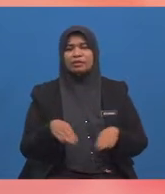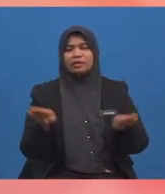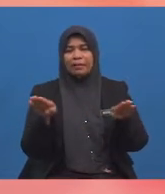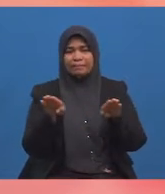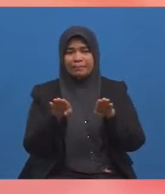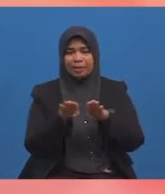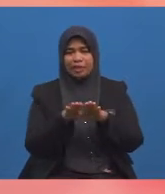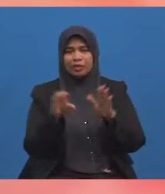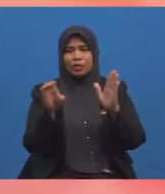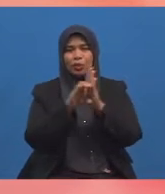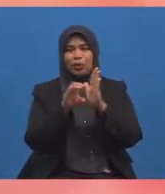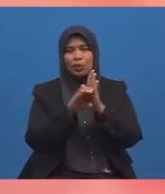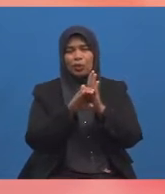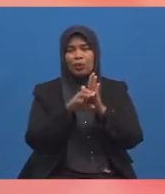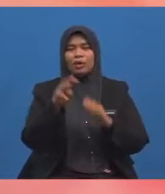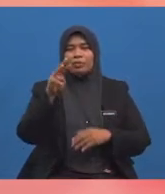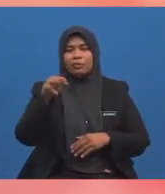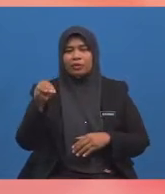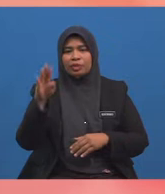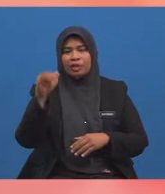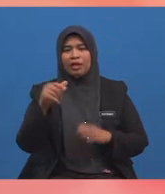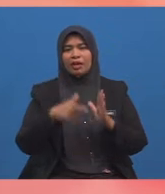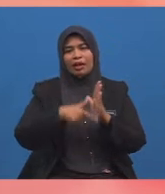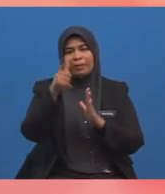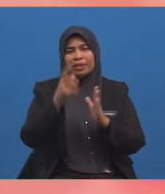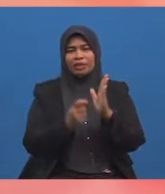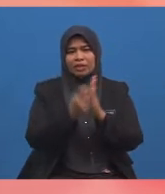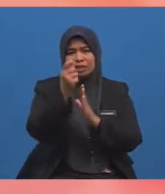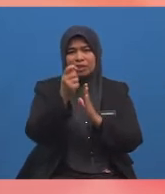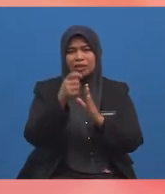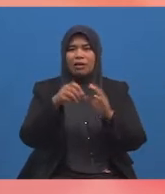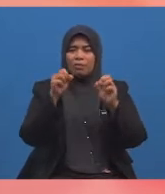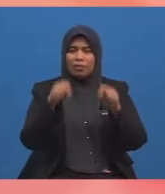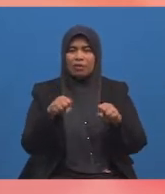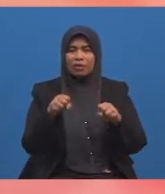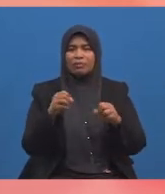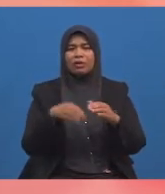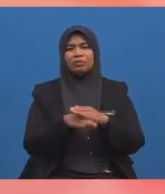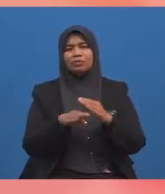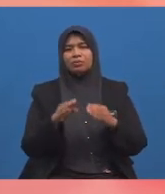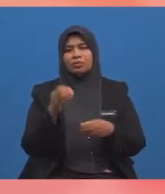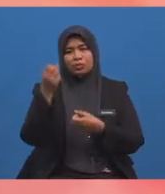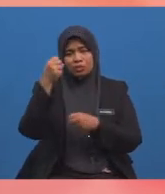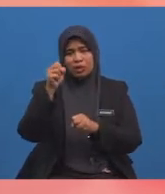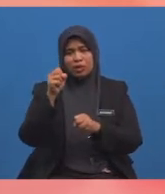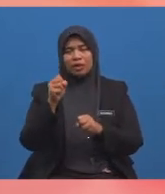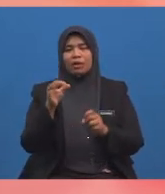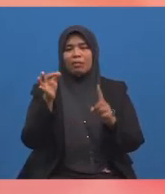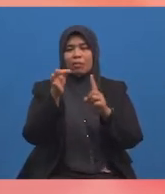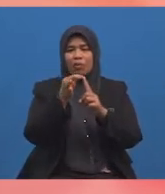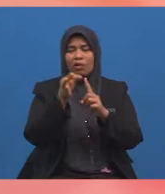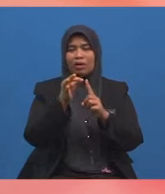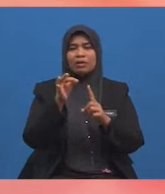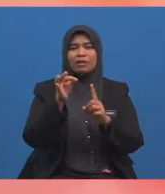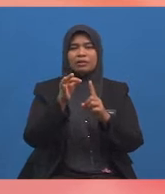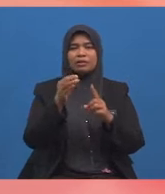lain-lain. Sebagai contoh, murid-murid yang lebih tinggi boleh menceburi sukan